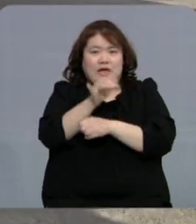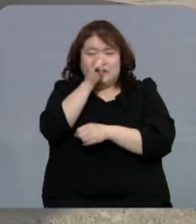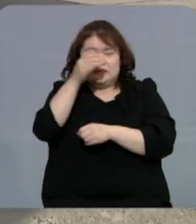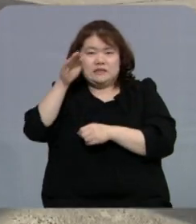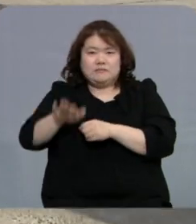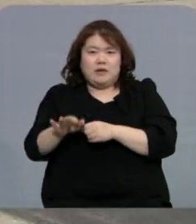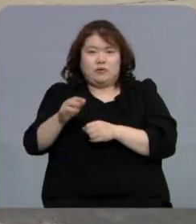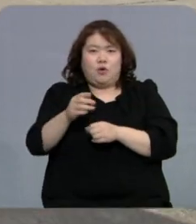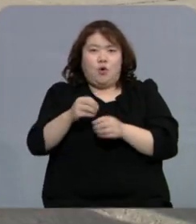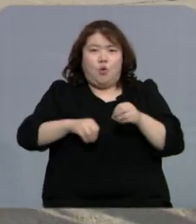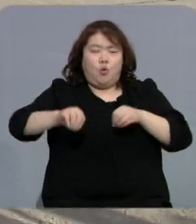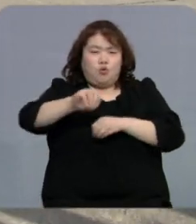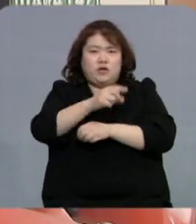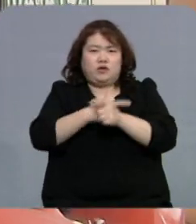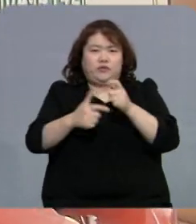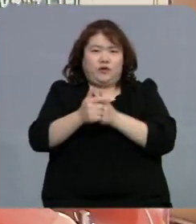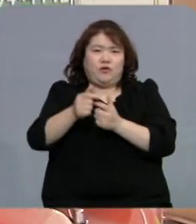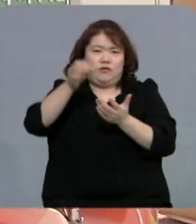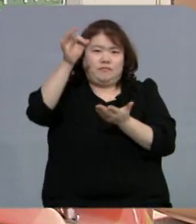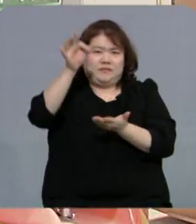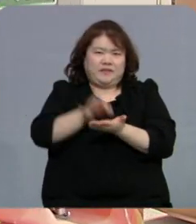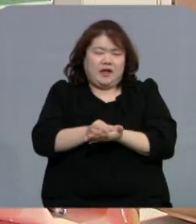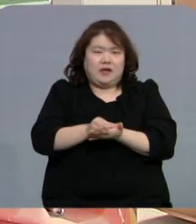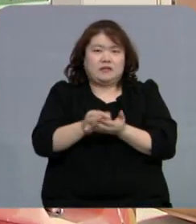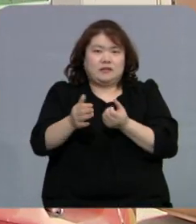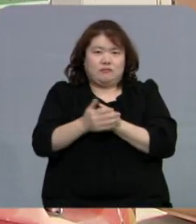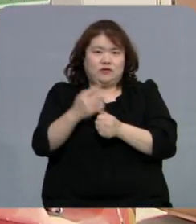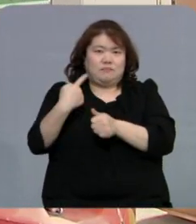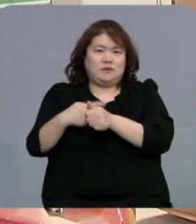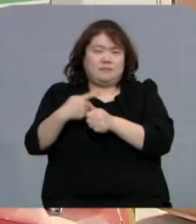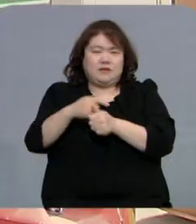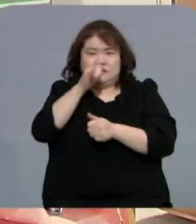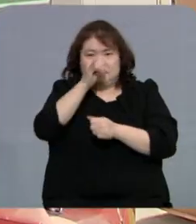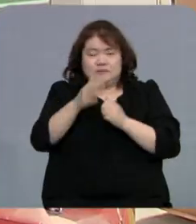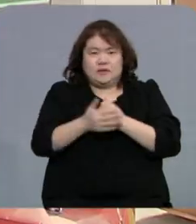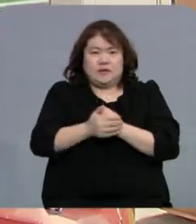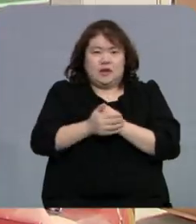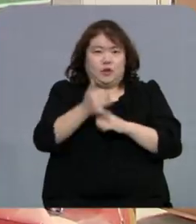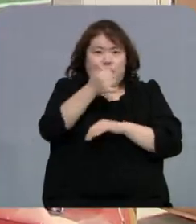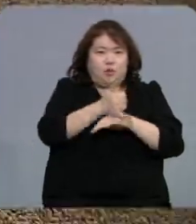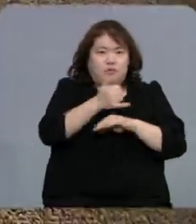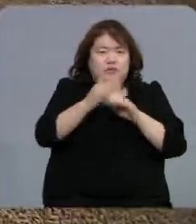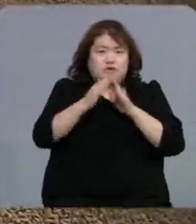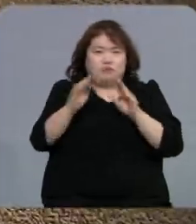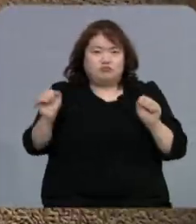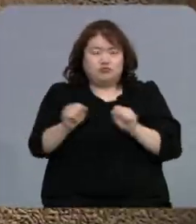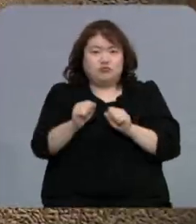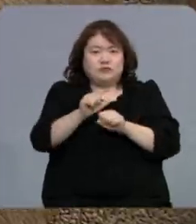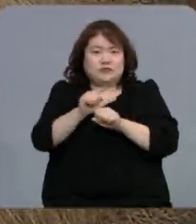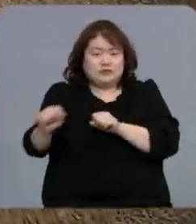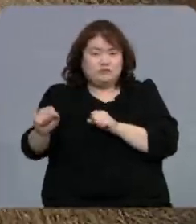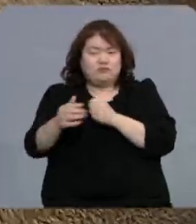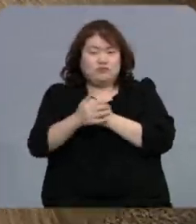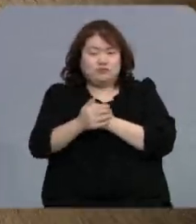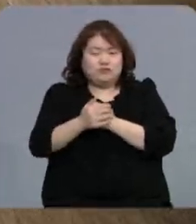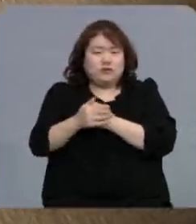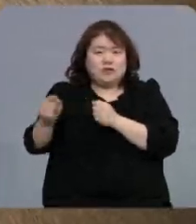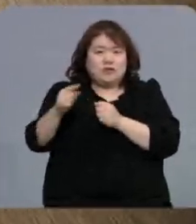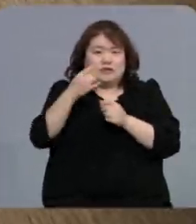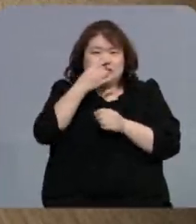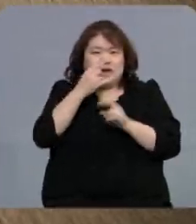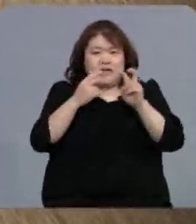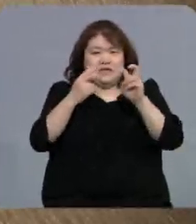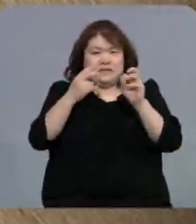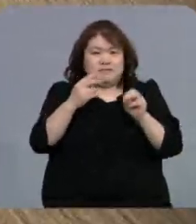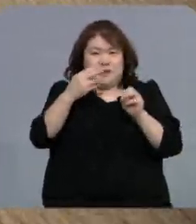쌀값 하락만 부추겼다는 비판이 나오고 있습니다. 전국농민회 전북도연맹은 지난 8일 정부가 역공매 최저가로 쌀